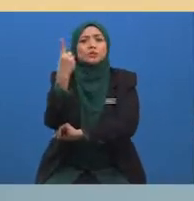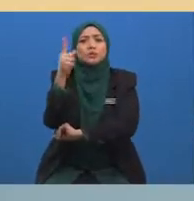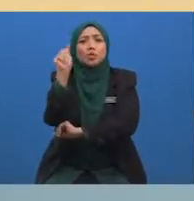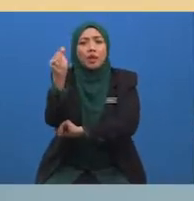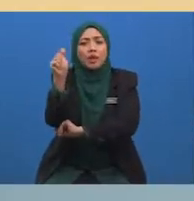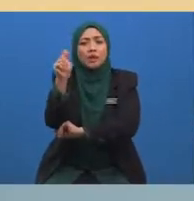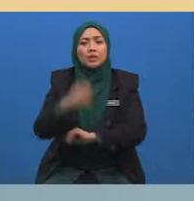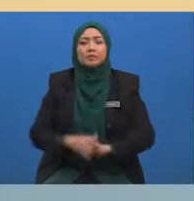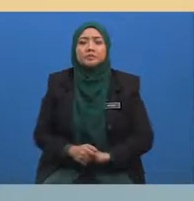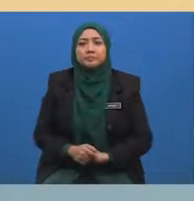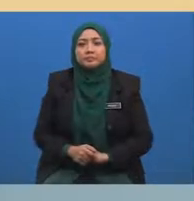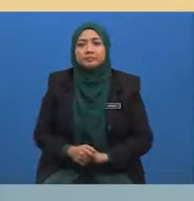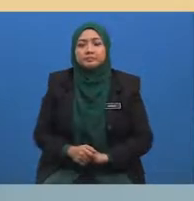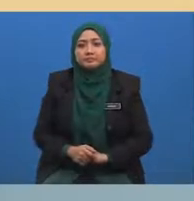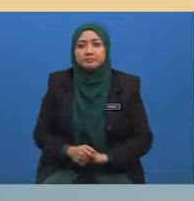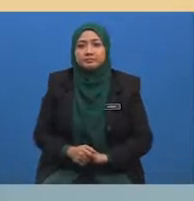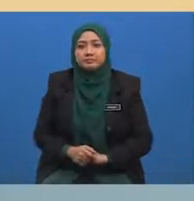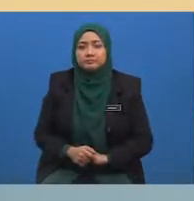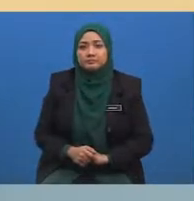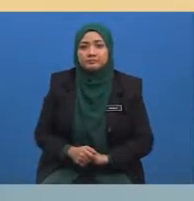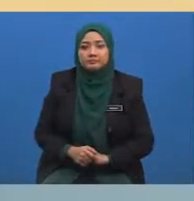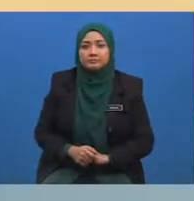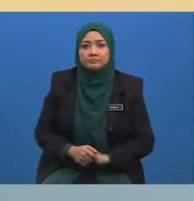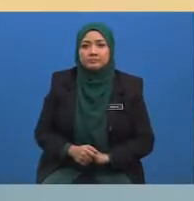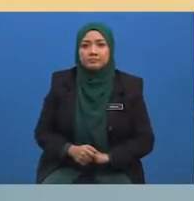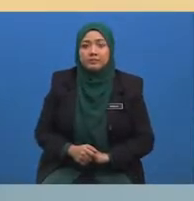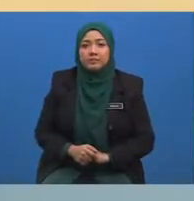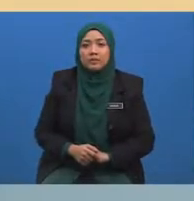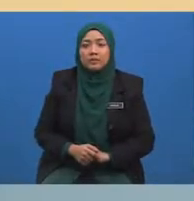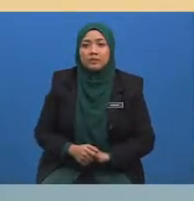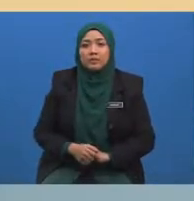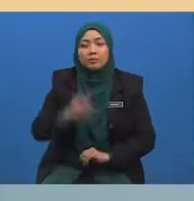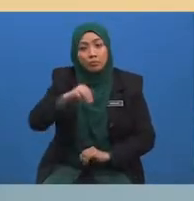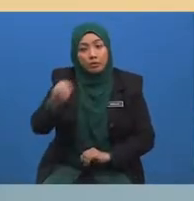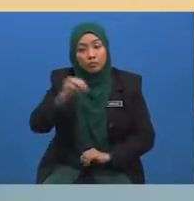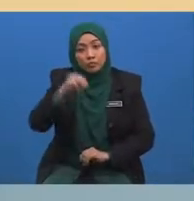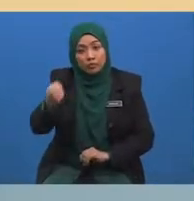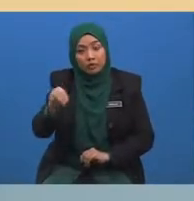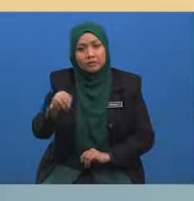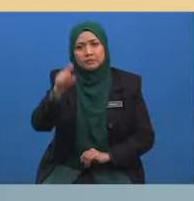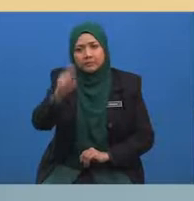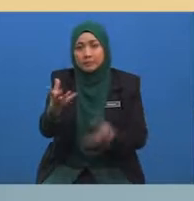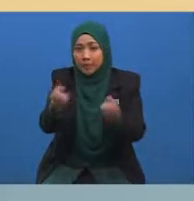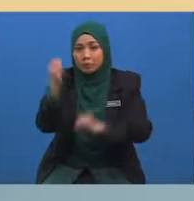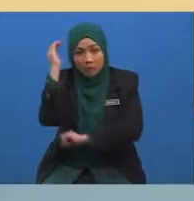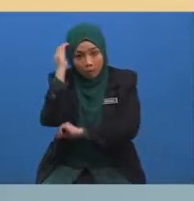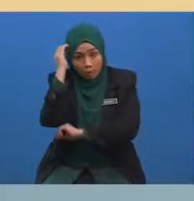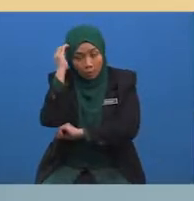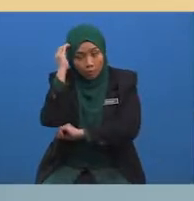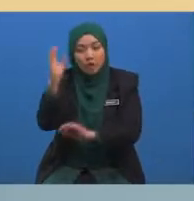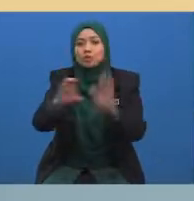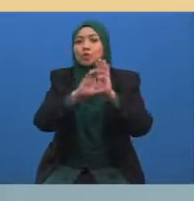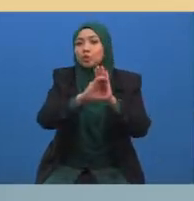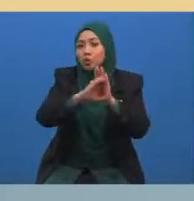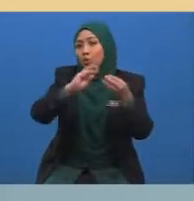Tentu murid-murid tidak sabar ya untuk mengetahui contoh nombor perdana yang lain.